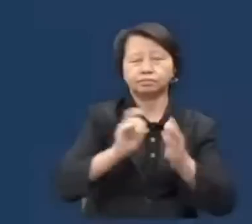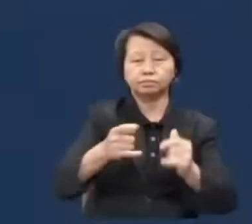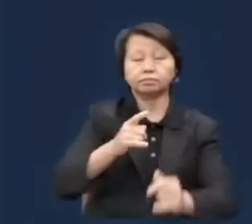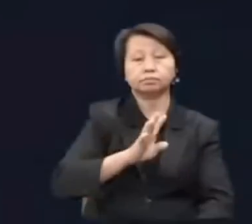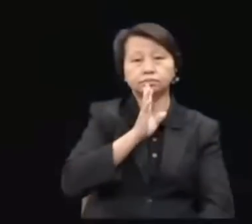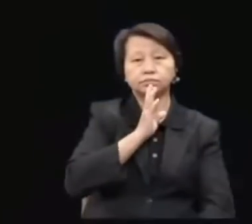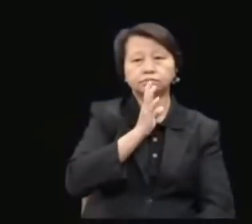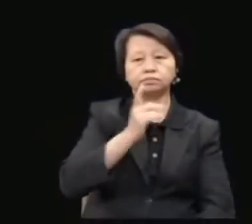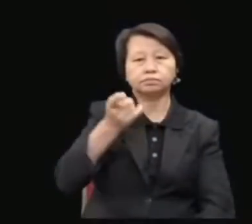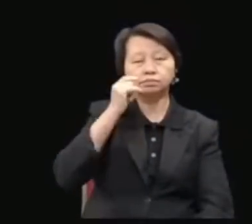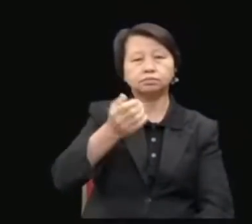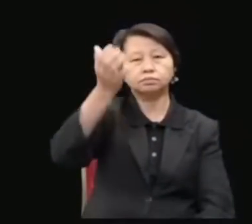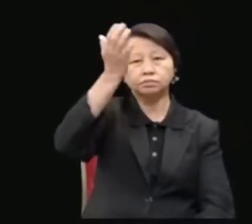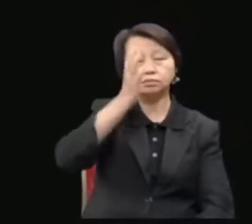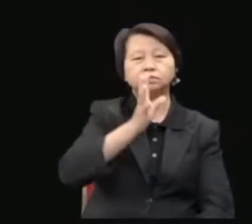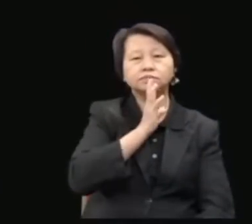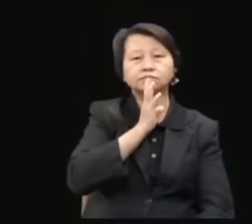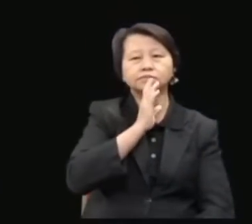tadi bahwa